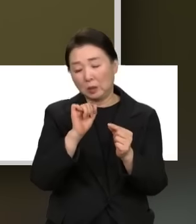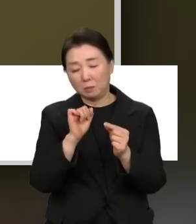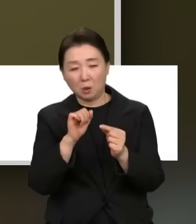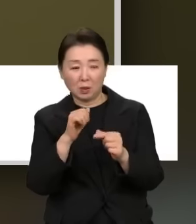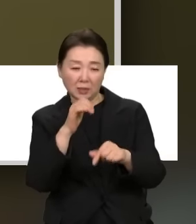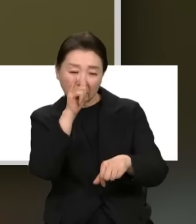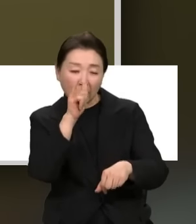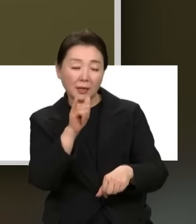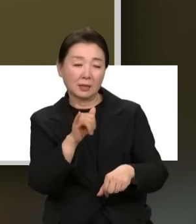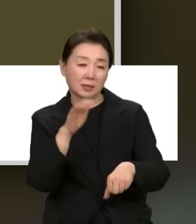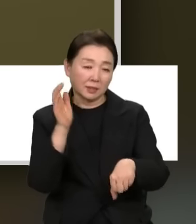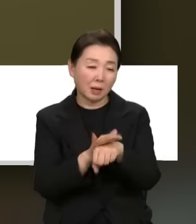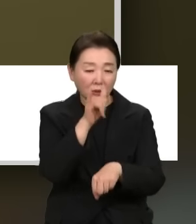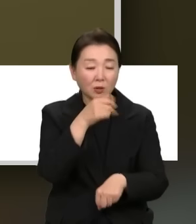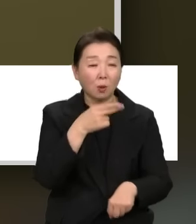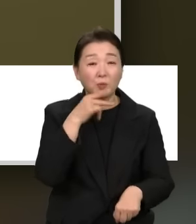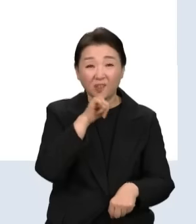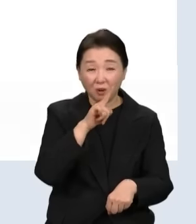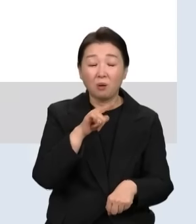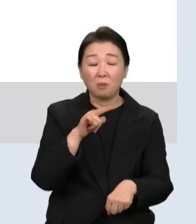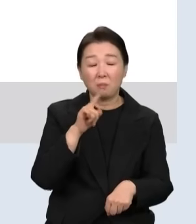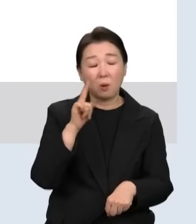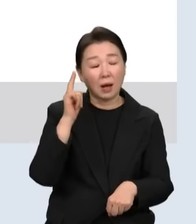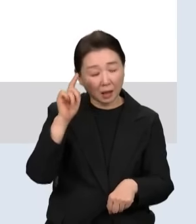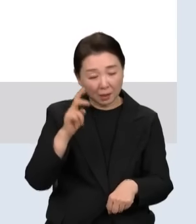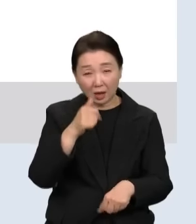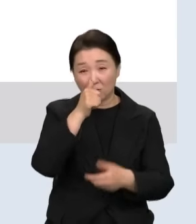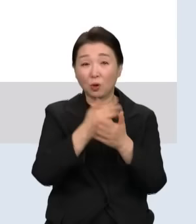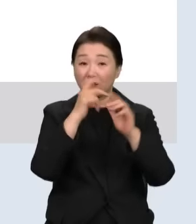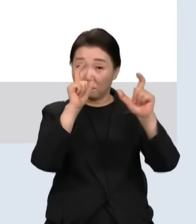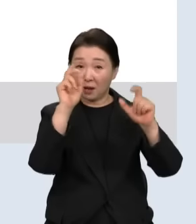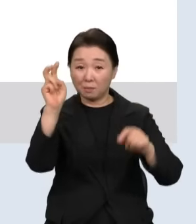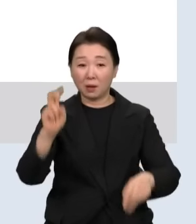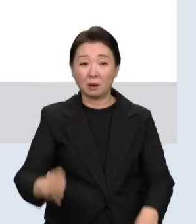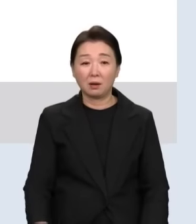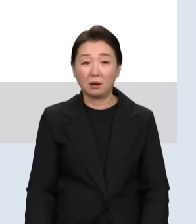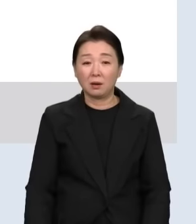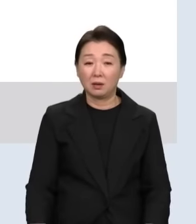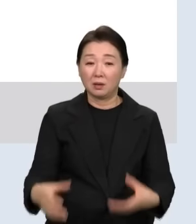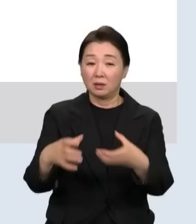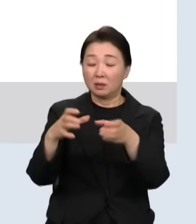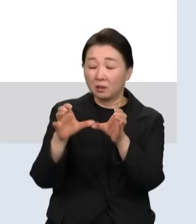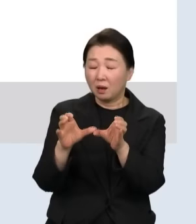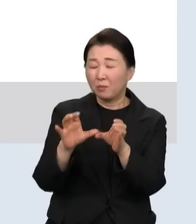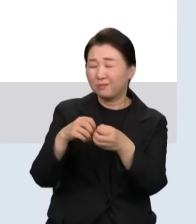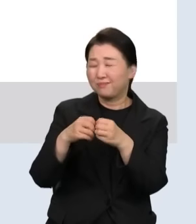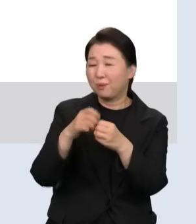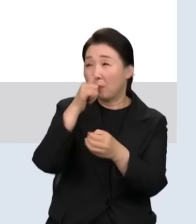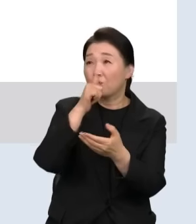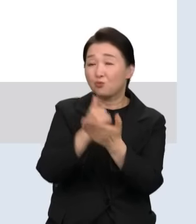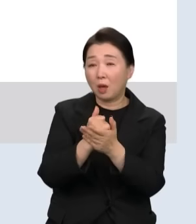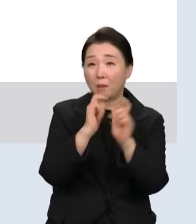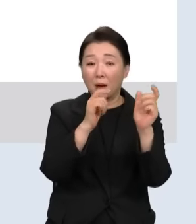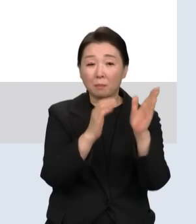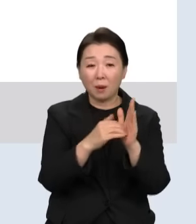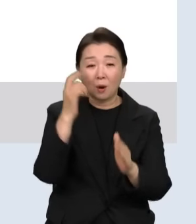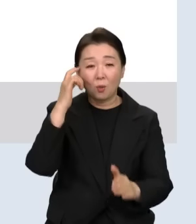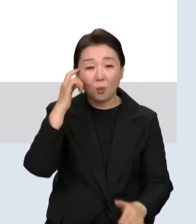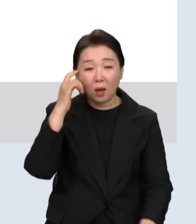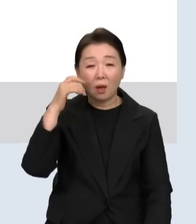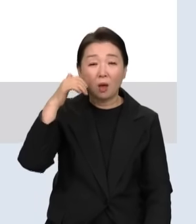기능이거든요. 뒤집힐 가능성이 상당하다 생각합니다. 당 중진 의원들도 해계망측한 궤변 판결로 권순일 시즌2를 보는